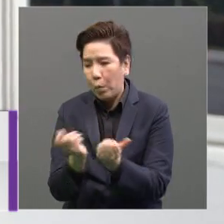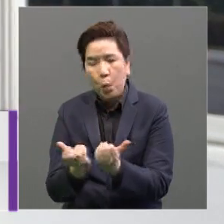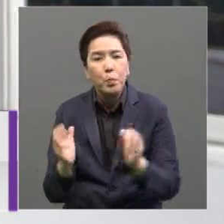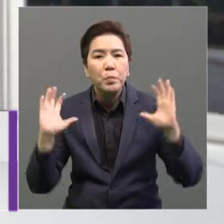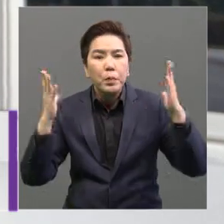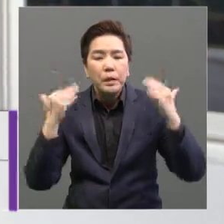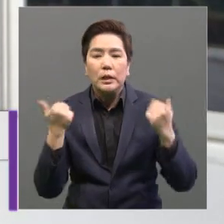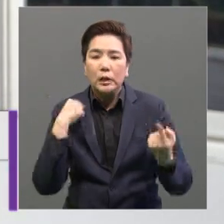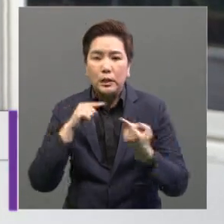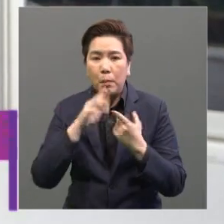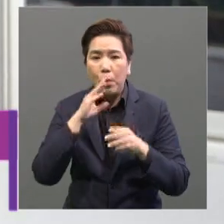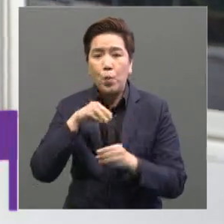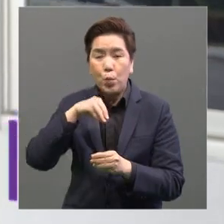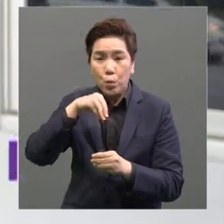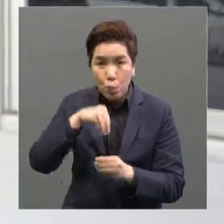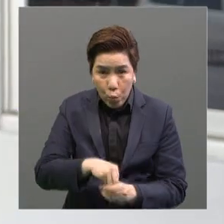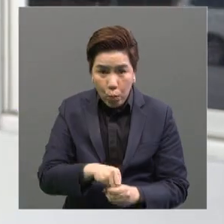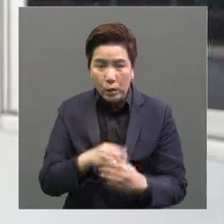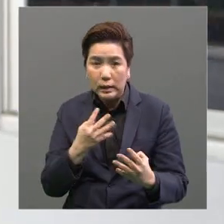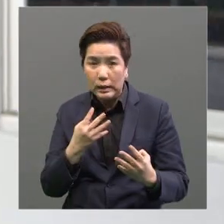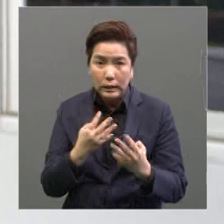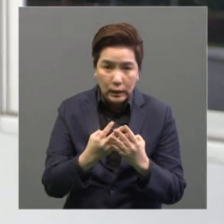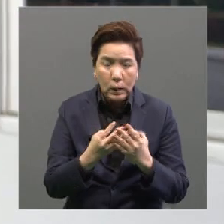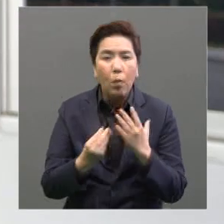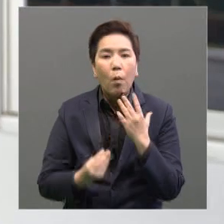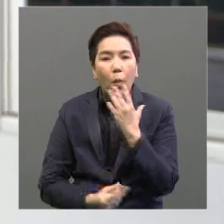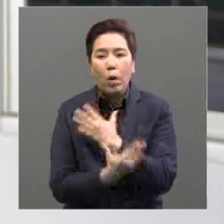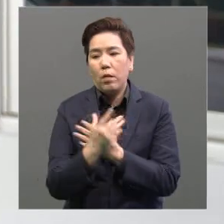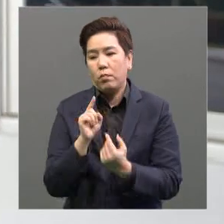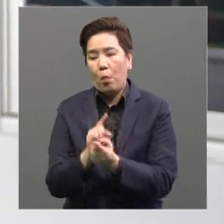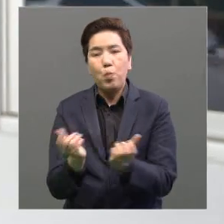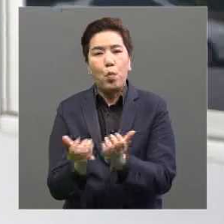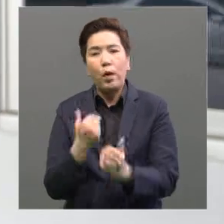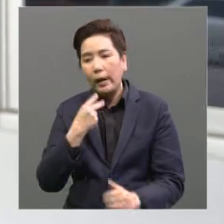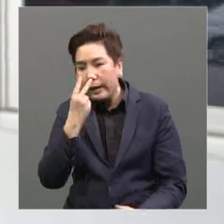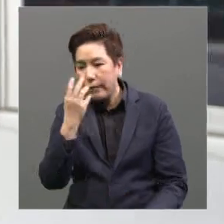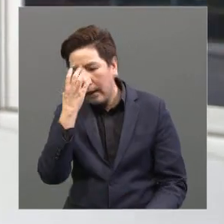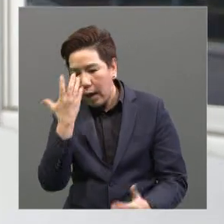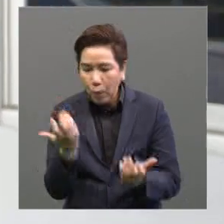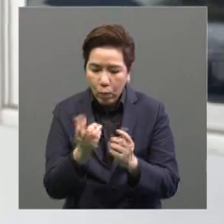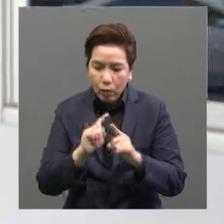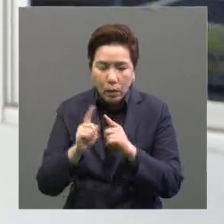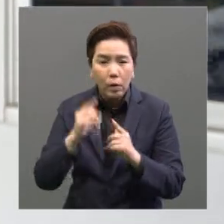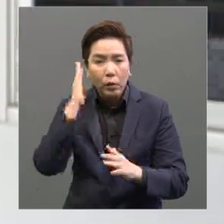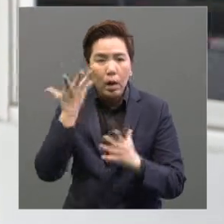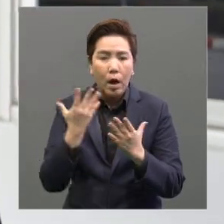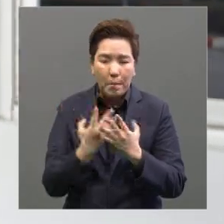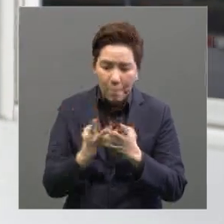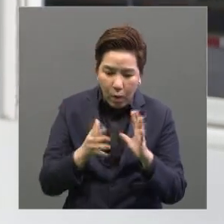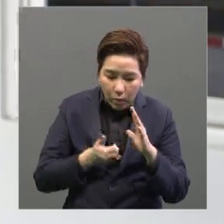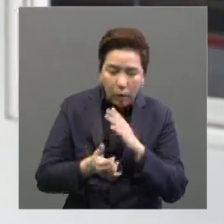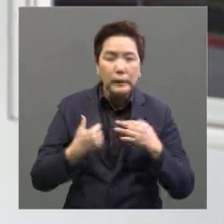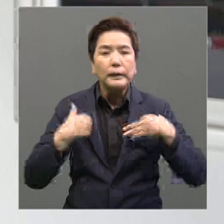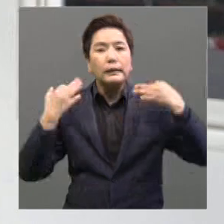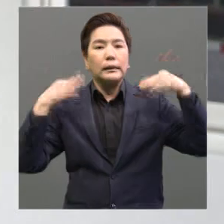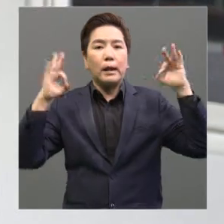ครับ แต่ถ้าเกิดว่าเราอยู่ในเรือนจำก็ยังได้พบลูกยังได้เห็นหน้าคร่าตายังมีวันที่จะออกสู่อิสร